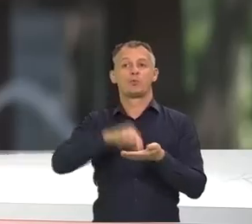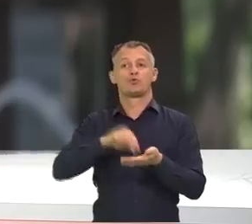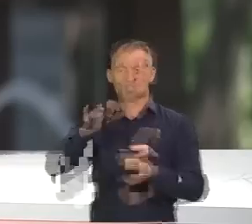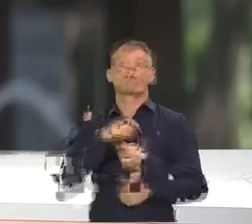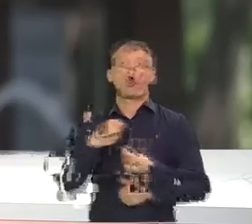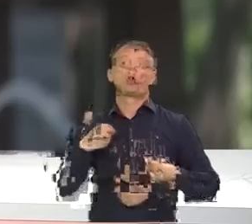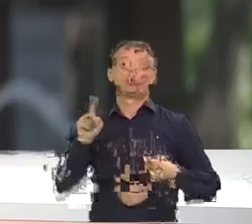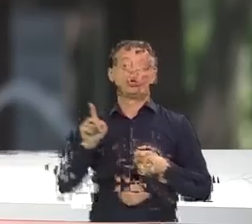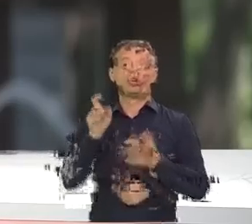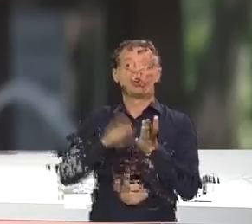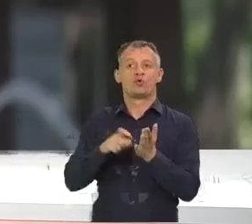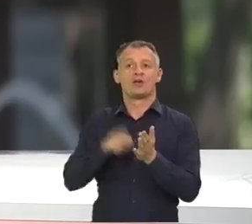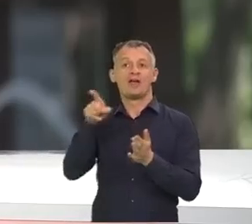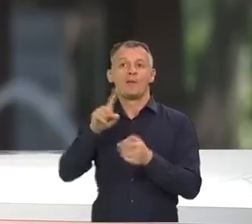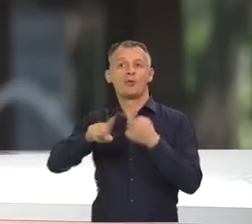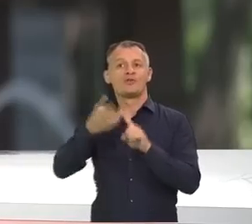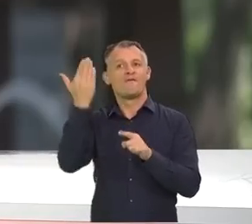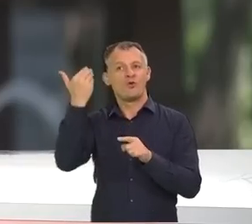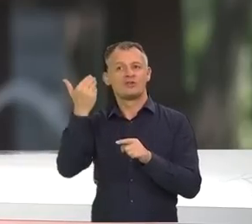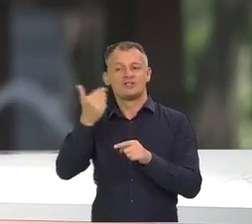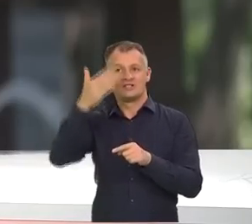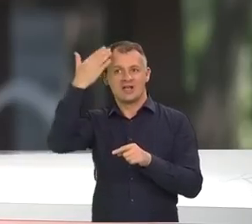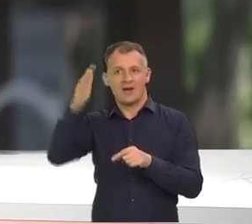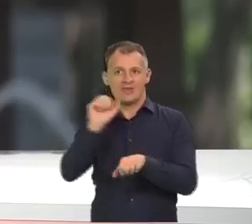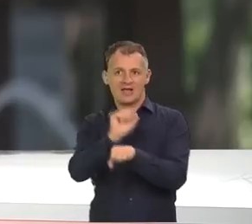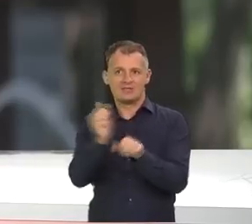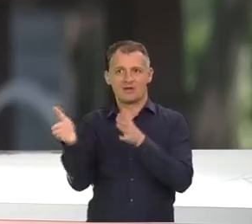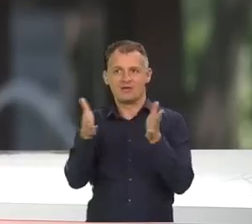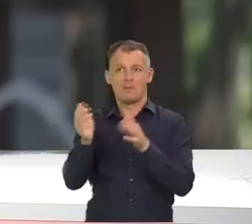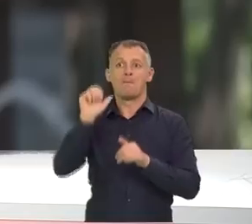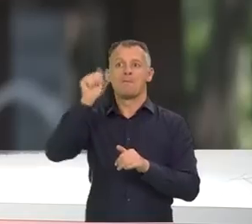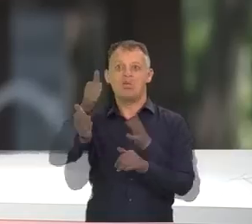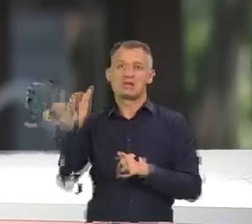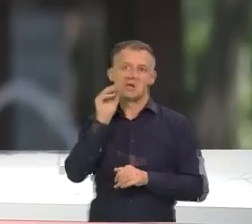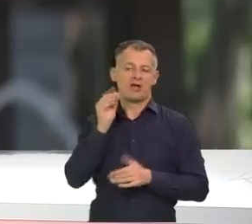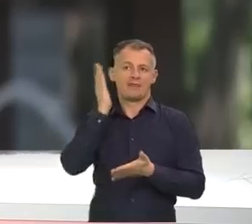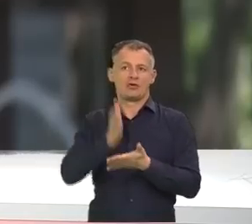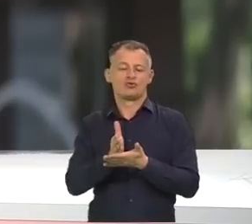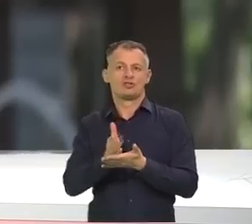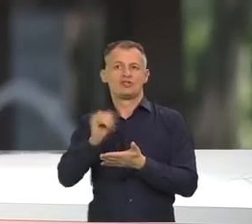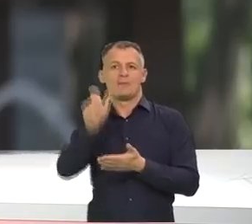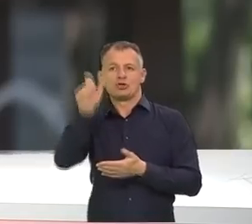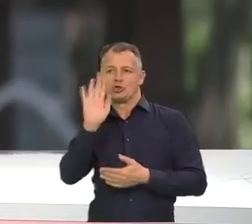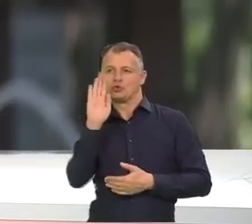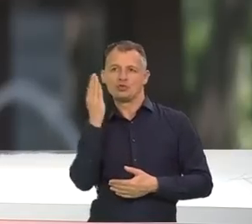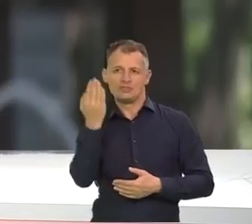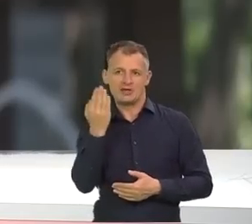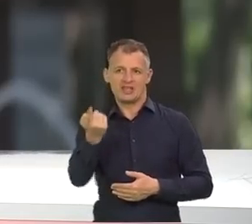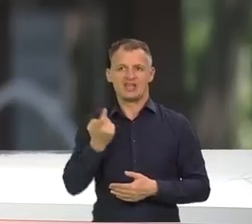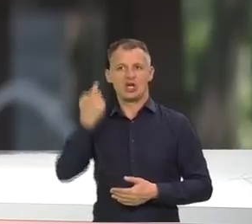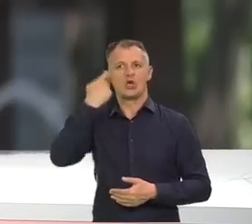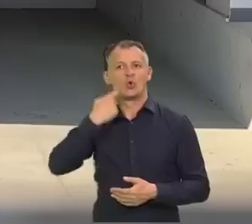cerut ca fostul politician să scape de arestul preventiv. Tot mâine află decizia și expertul denunțat de omul de afaceri